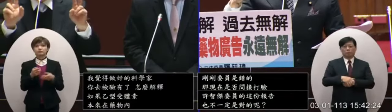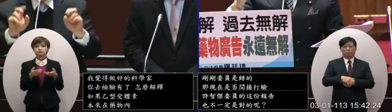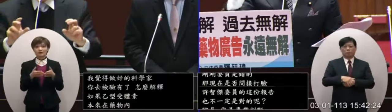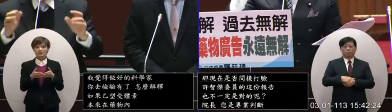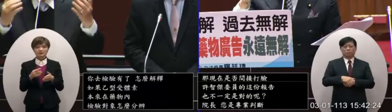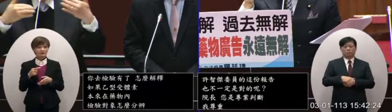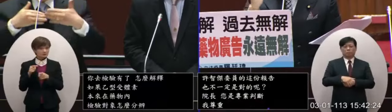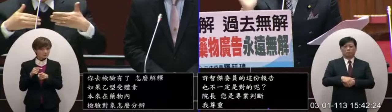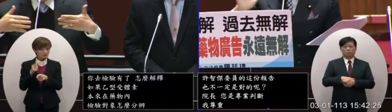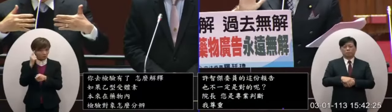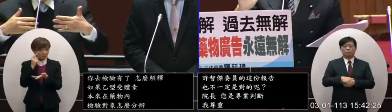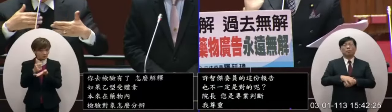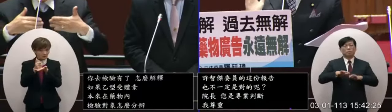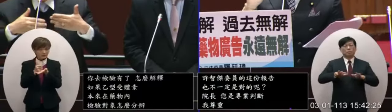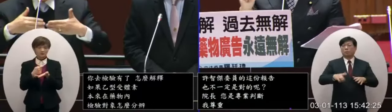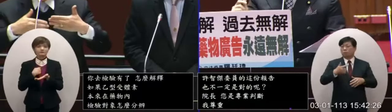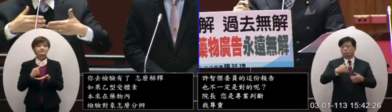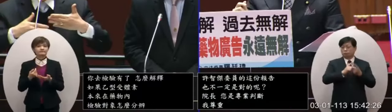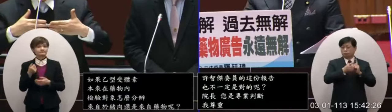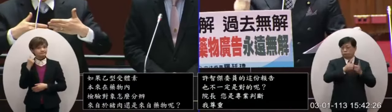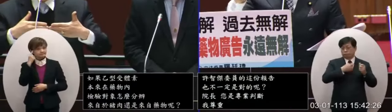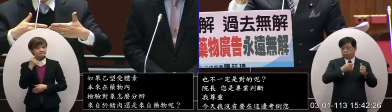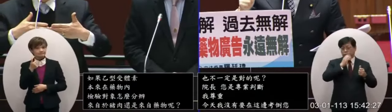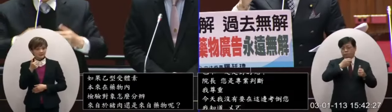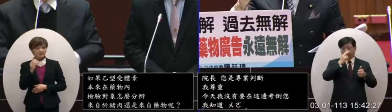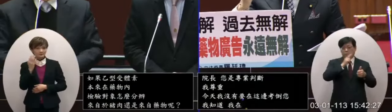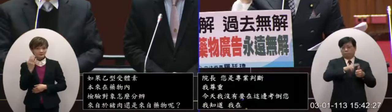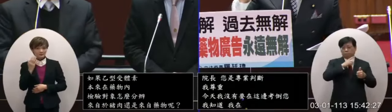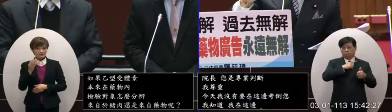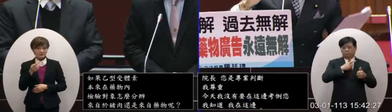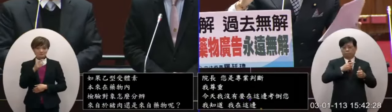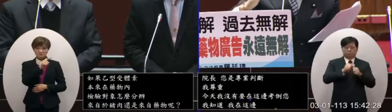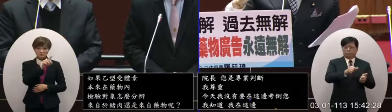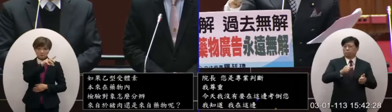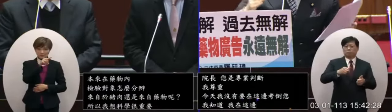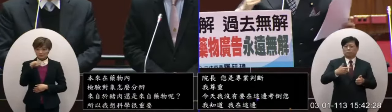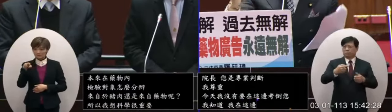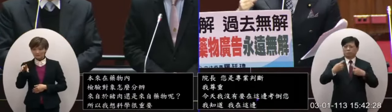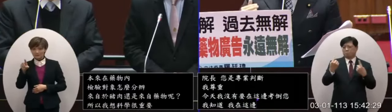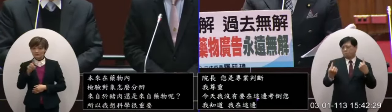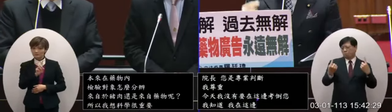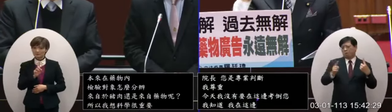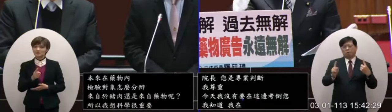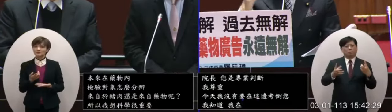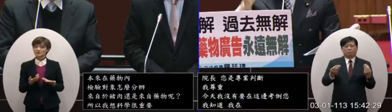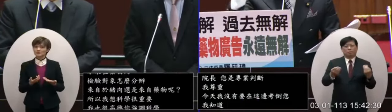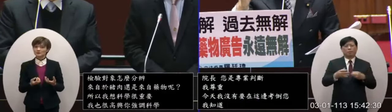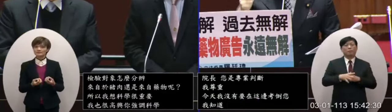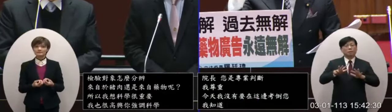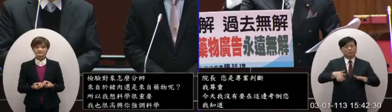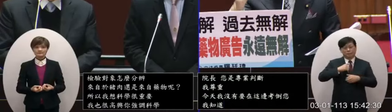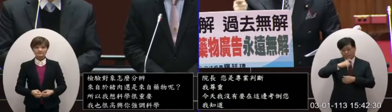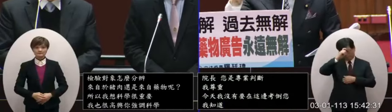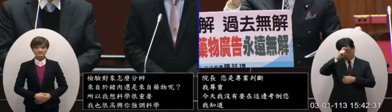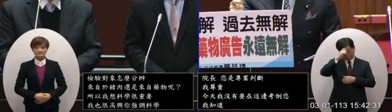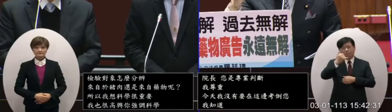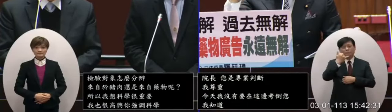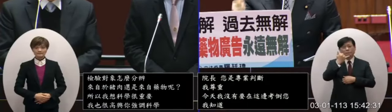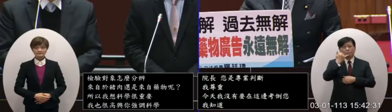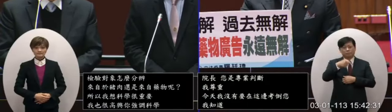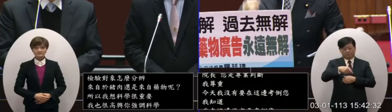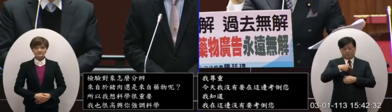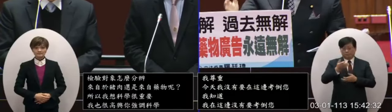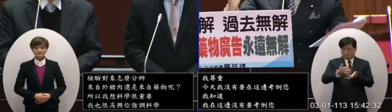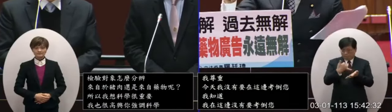调科学。但是 我在这边没有要考 因果论证， 我在这边没有要跟您比个高下，我在这边是希望能够争取这一